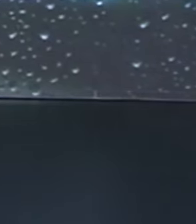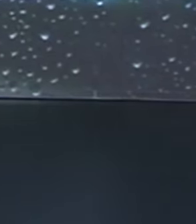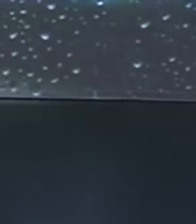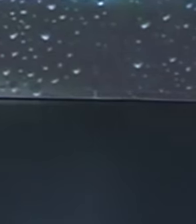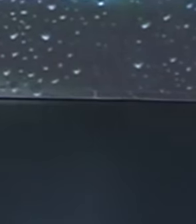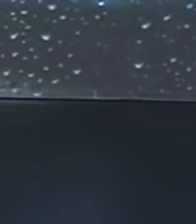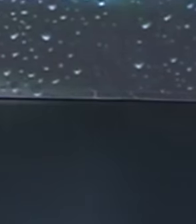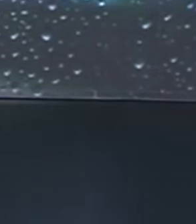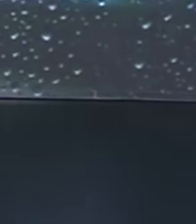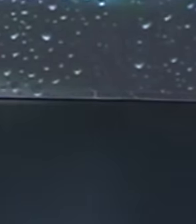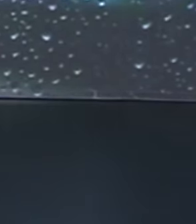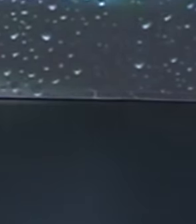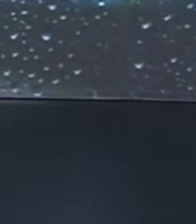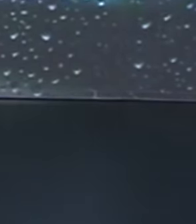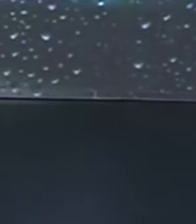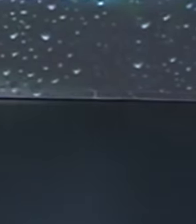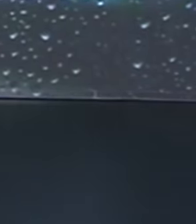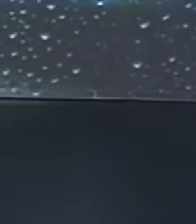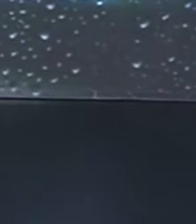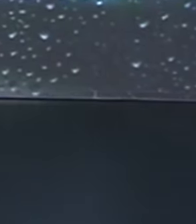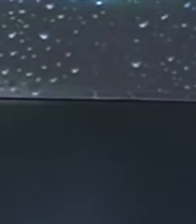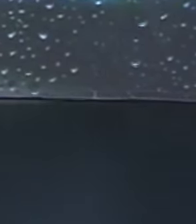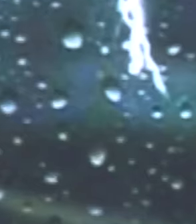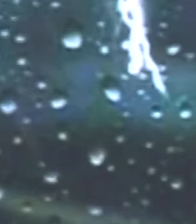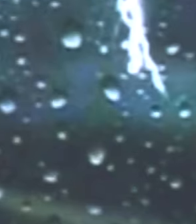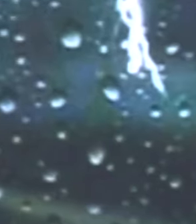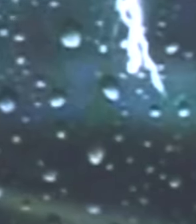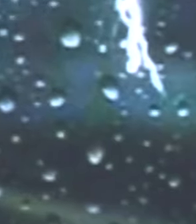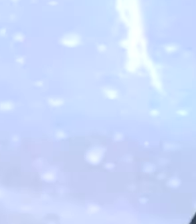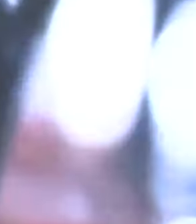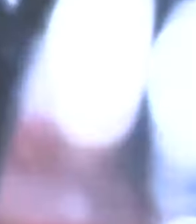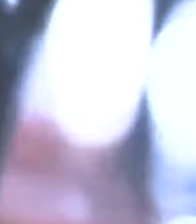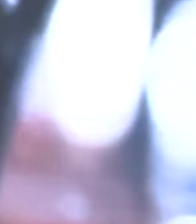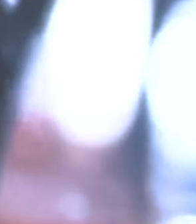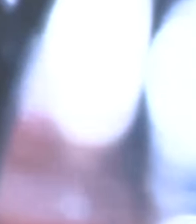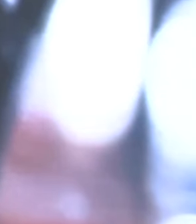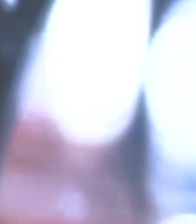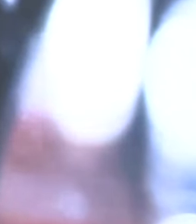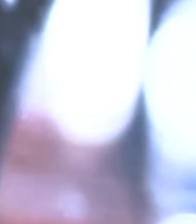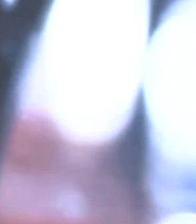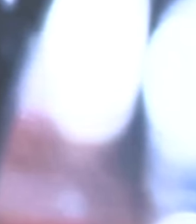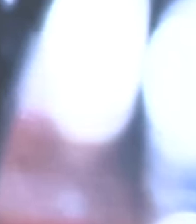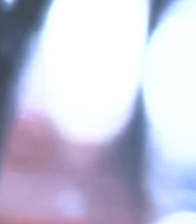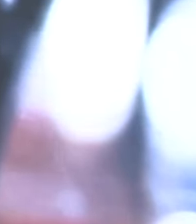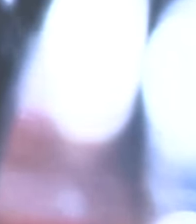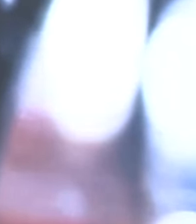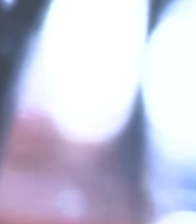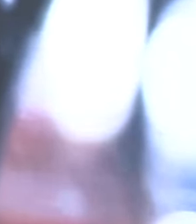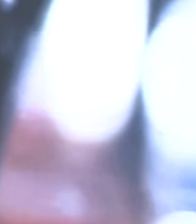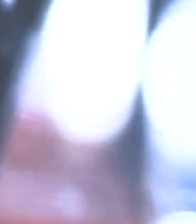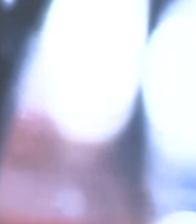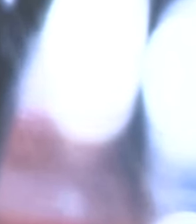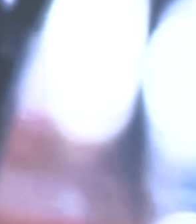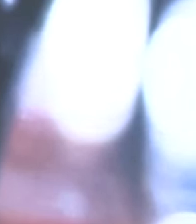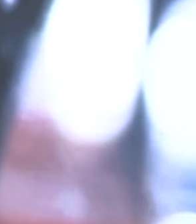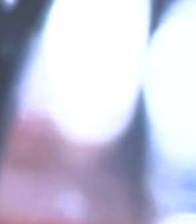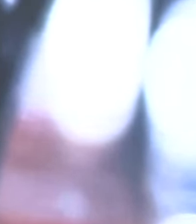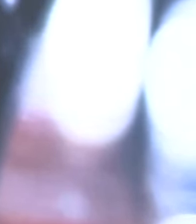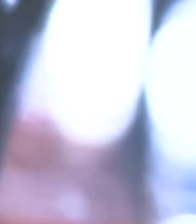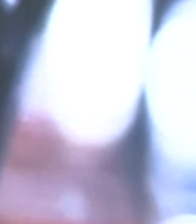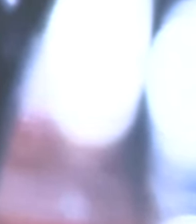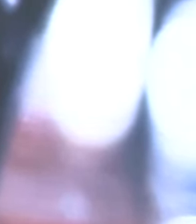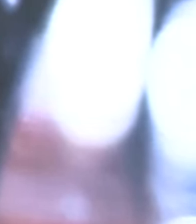түнде 18-17 градус жоғары болады. Орталықта жауын шашын термометр бағаны Қарағандыда күндіз плюс